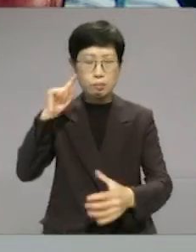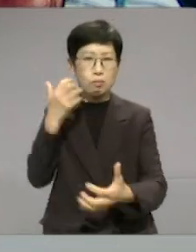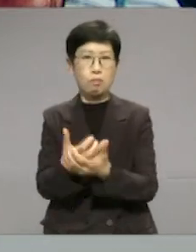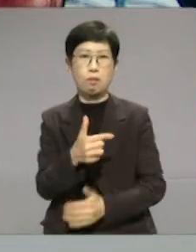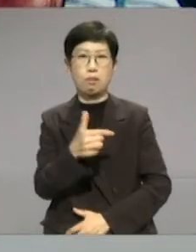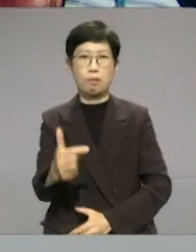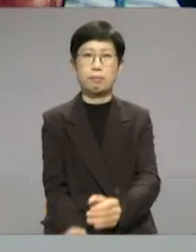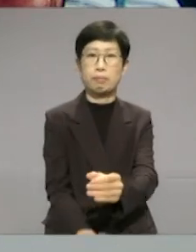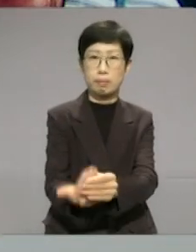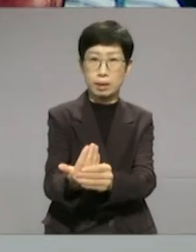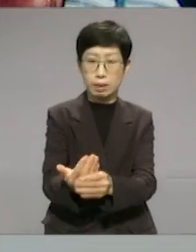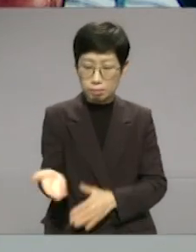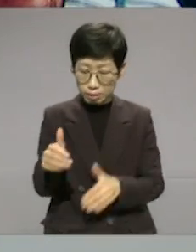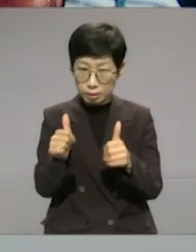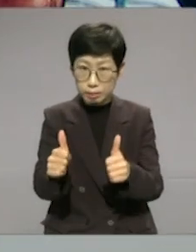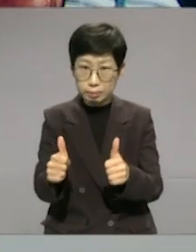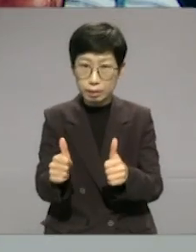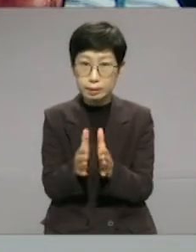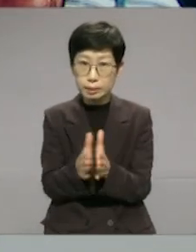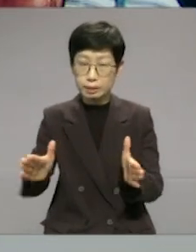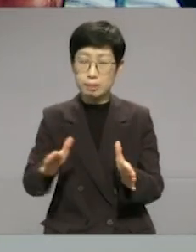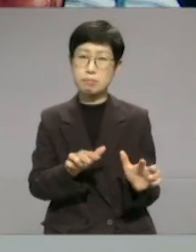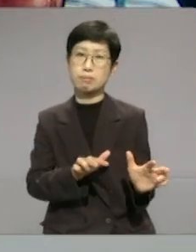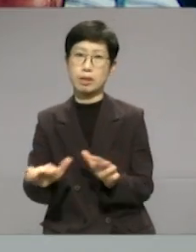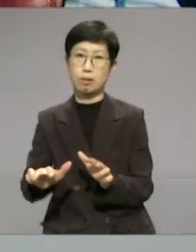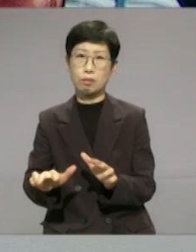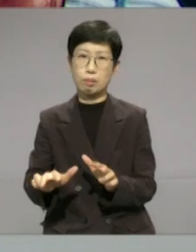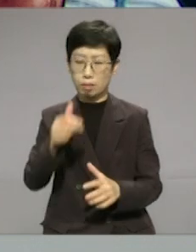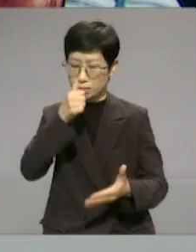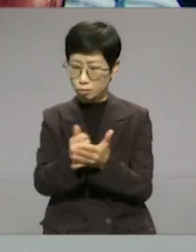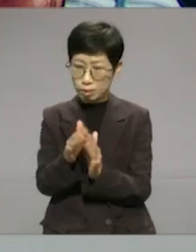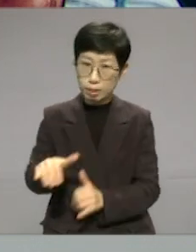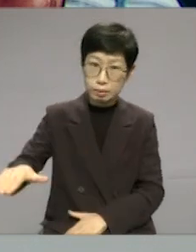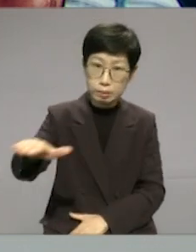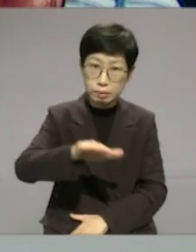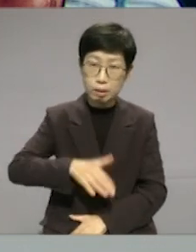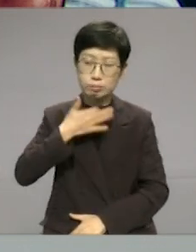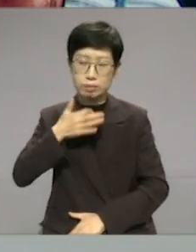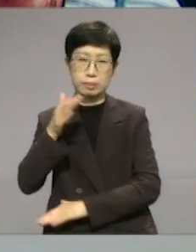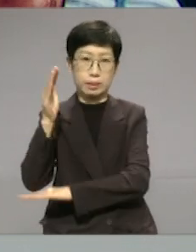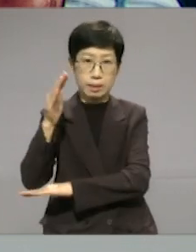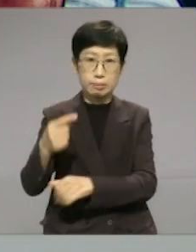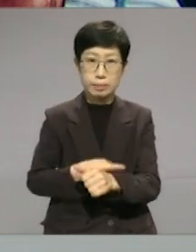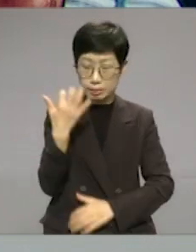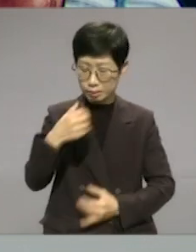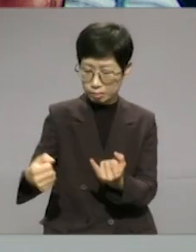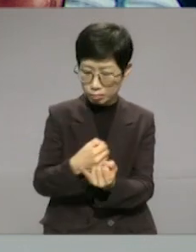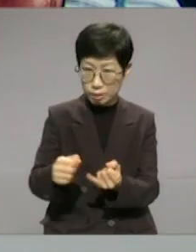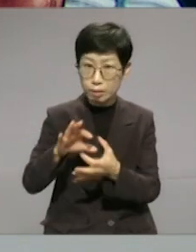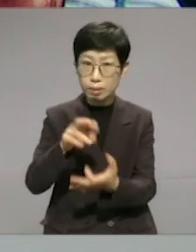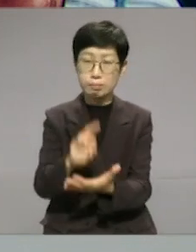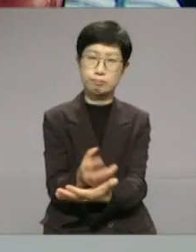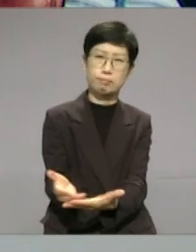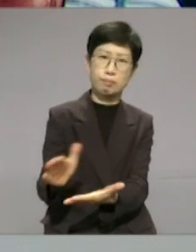있었습니다 그런데 재판이 시작되자 피고 대부분이 발뺌하고 있어 성폭행 관련 법이 개정돼야 한다는 목소리가 커지고